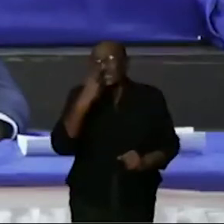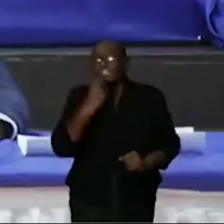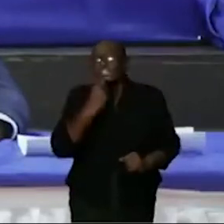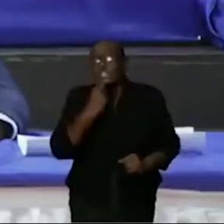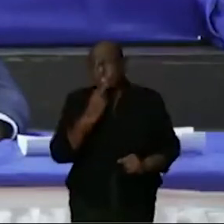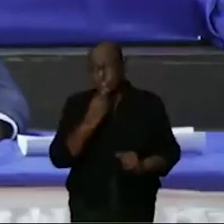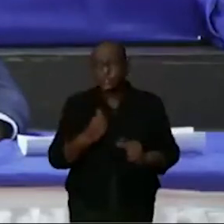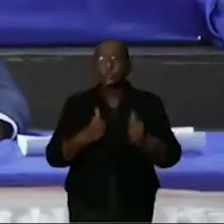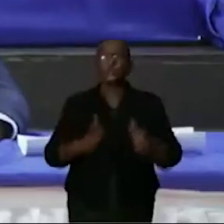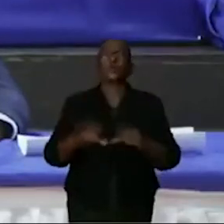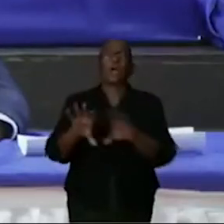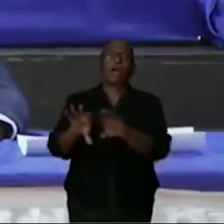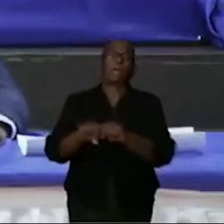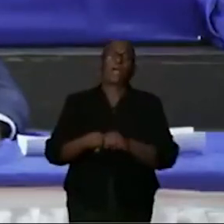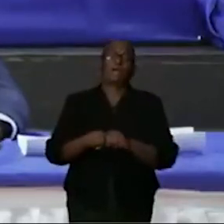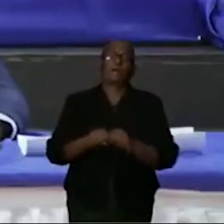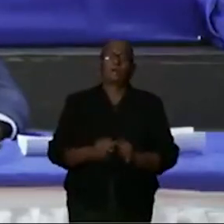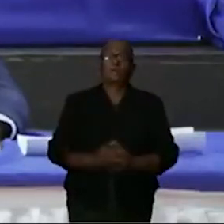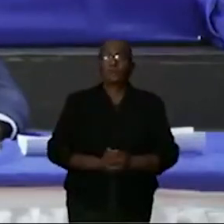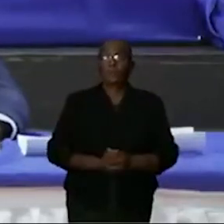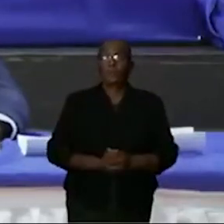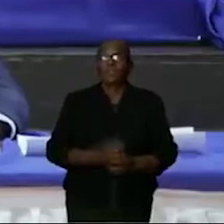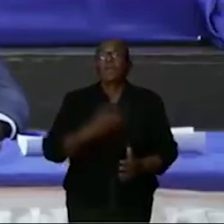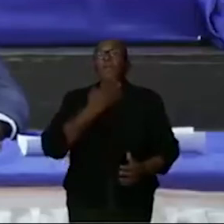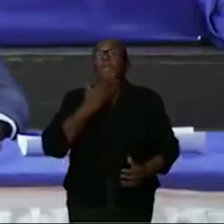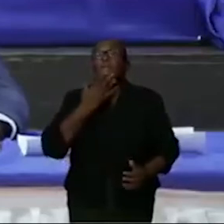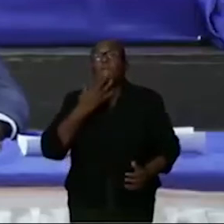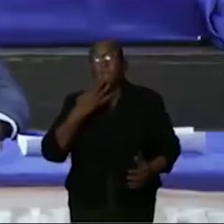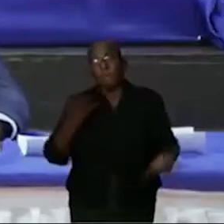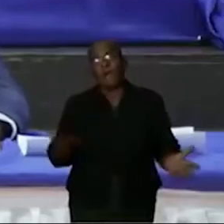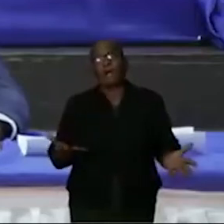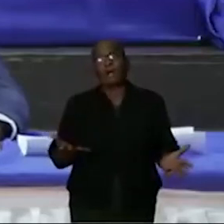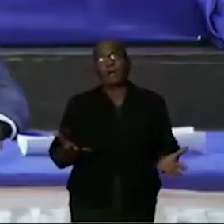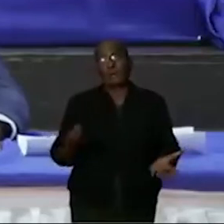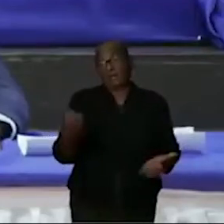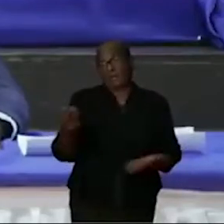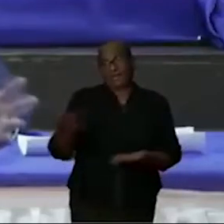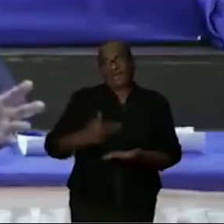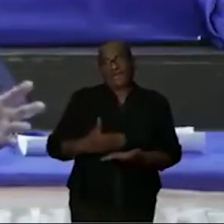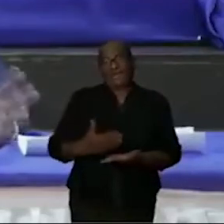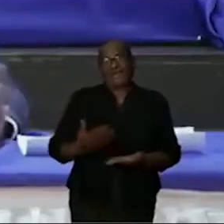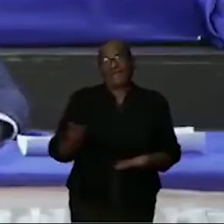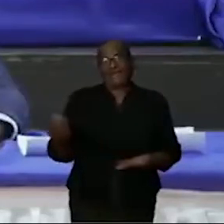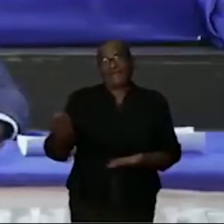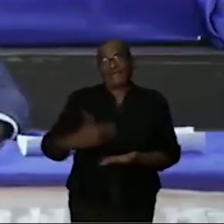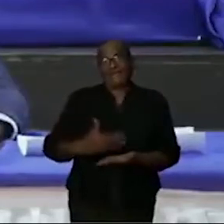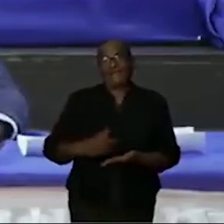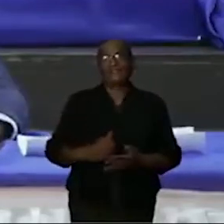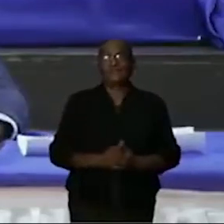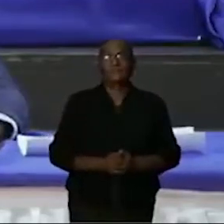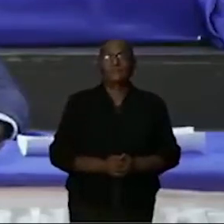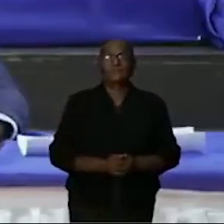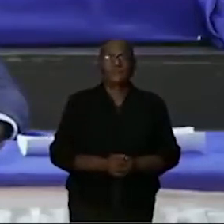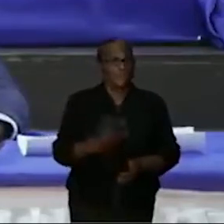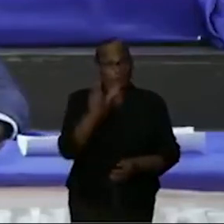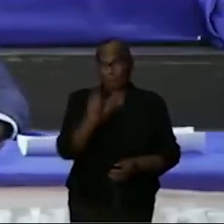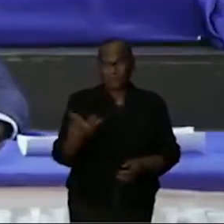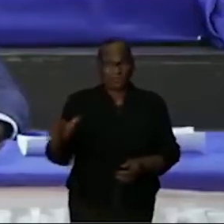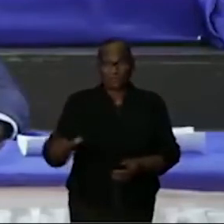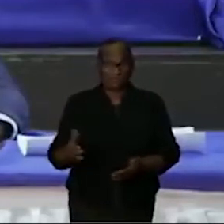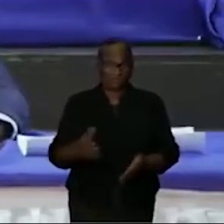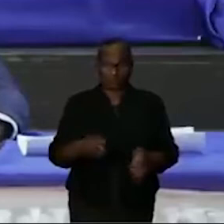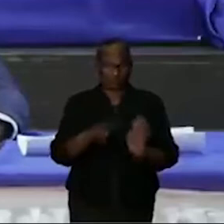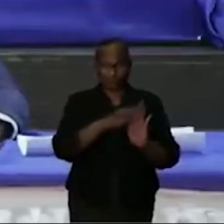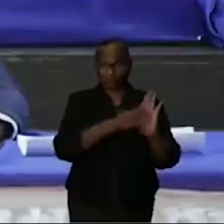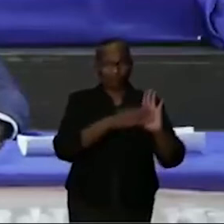te gaan uitdelen. Het is voor ons veel makkelijker. Het brengt ons ook nog wat geld binnen. Voor de personen die zich niet willen houden aan de regels.